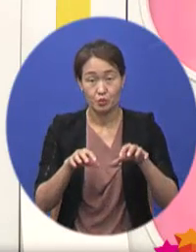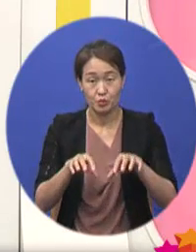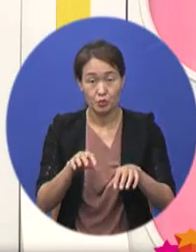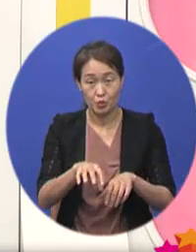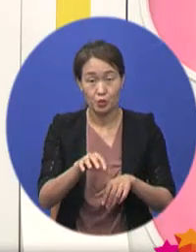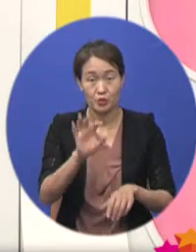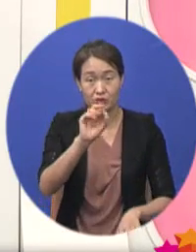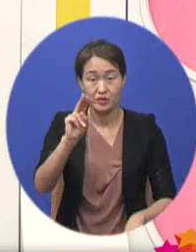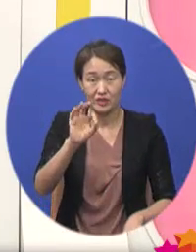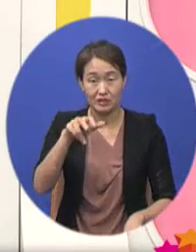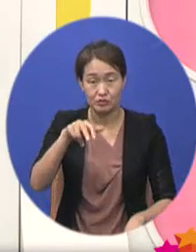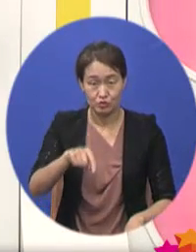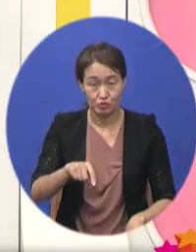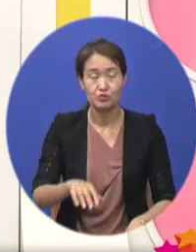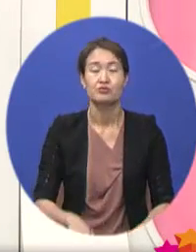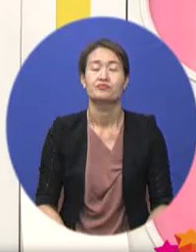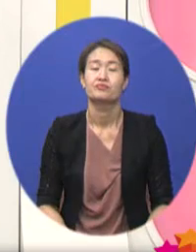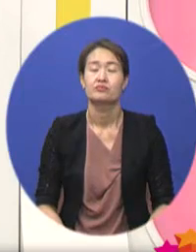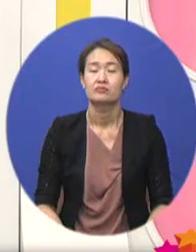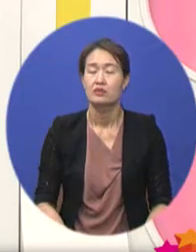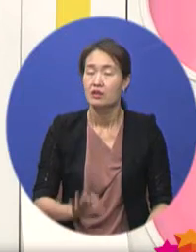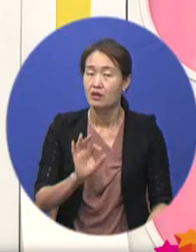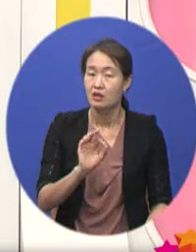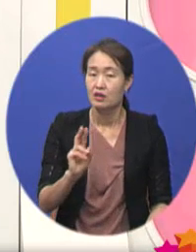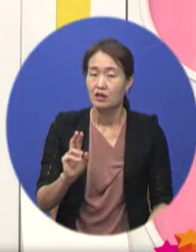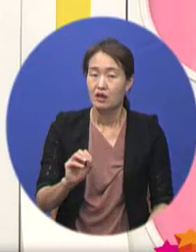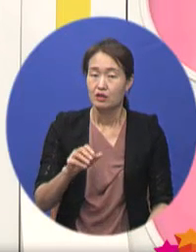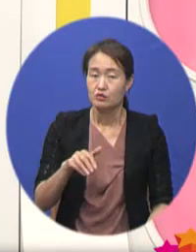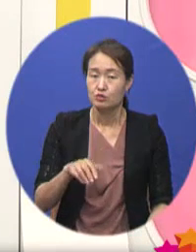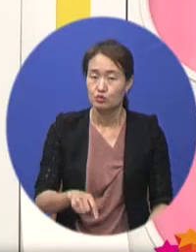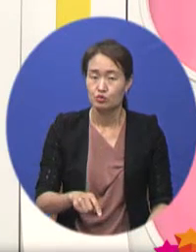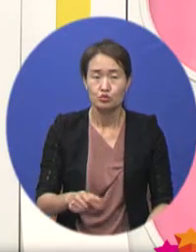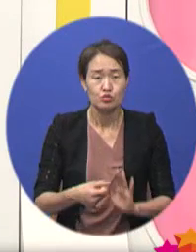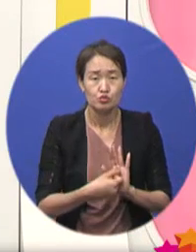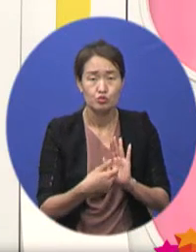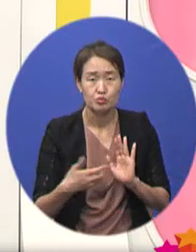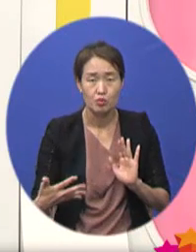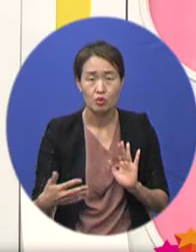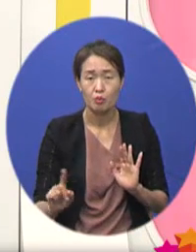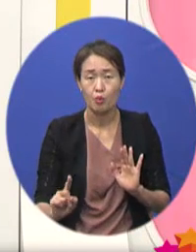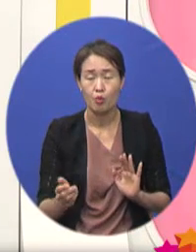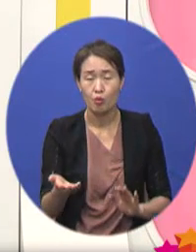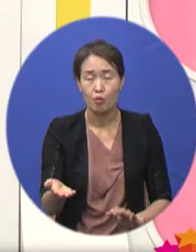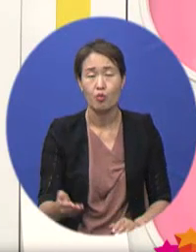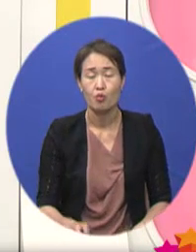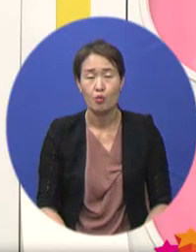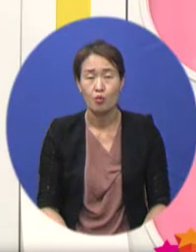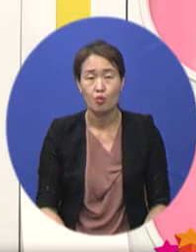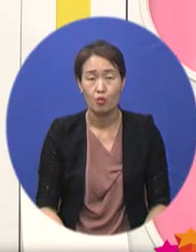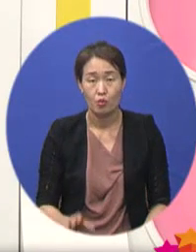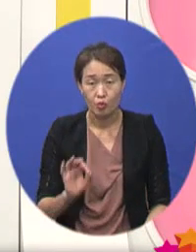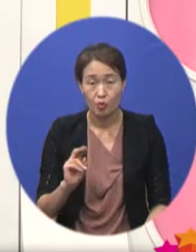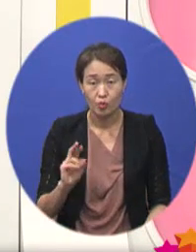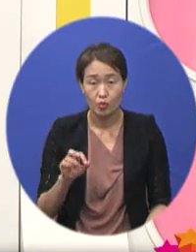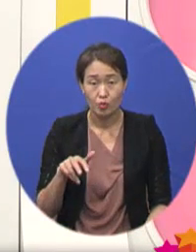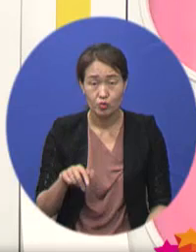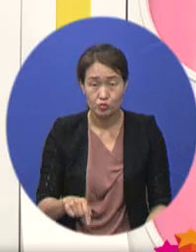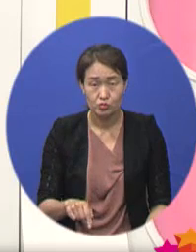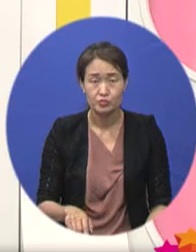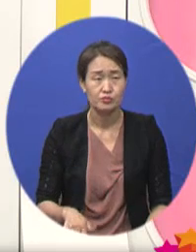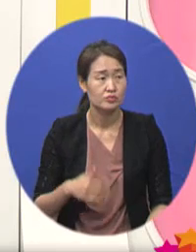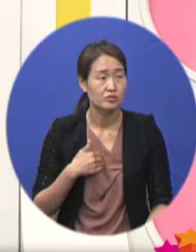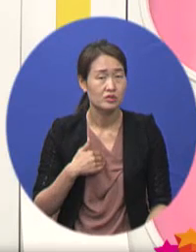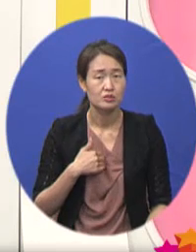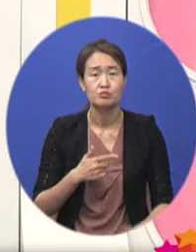네. 양주하면은, 양주하면은, 뭐가 가장 유명하죠? 양주요? 네. 네. 아, 쟤는